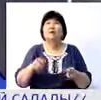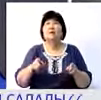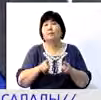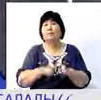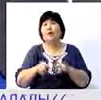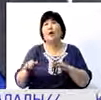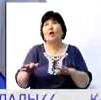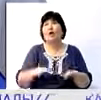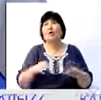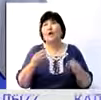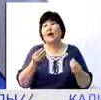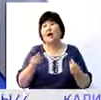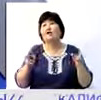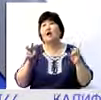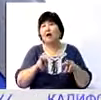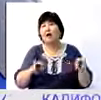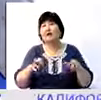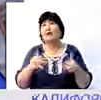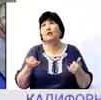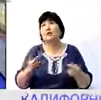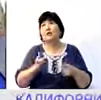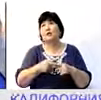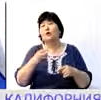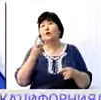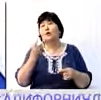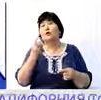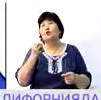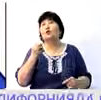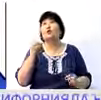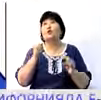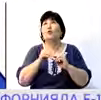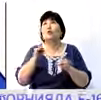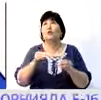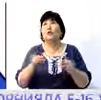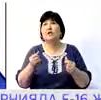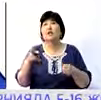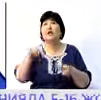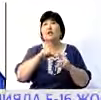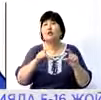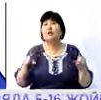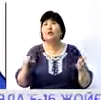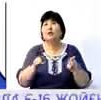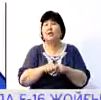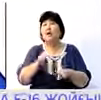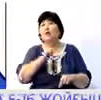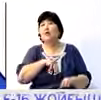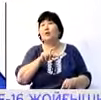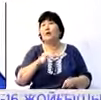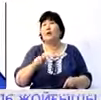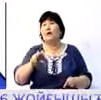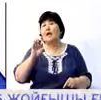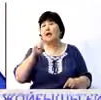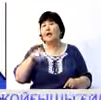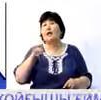өтуіне байланысты қаржы қарастырылып, жалпы сомасы 1,310,000 теңге. Департамент барлық мекемелердің